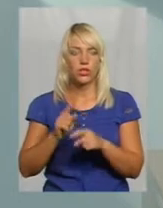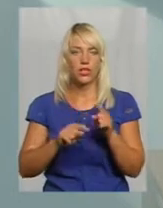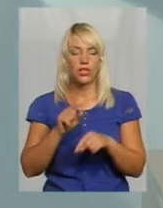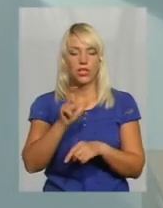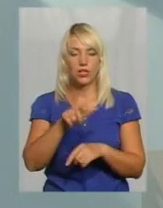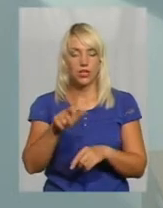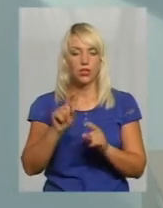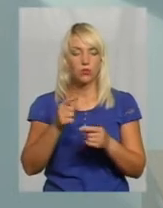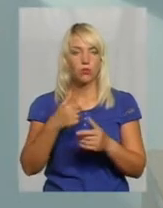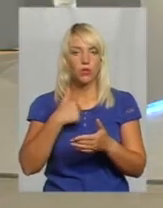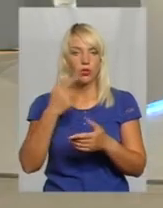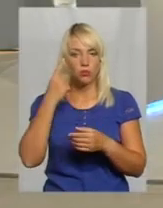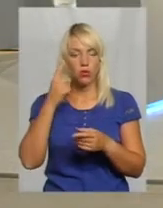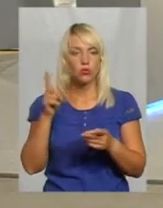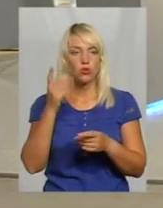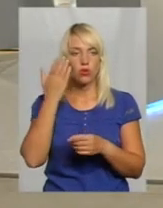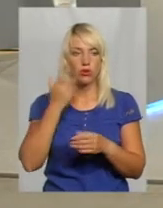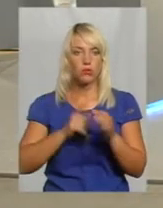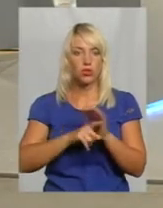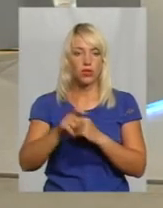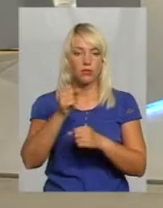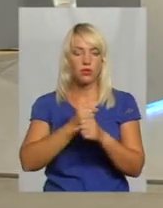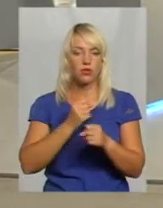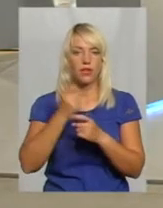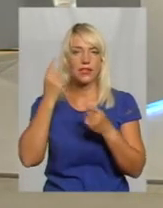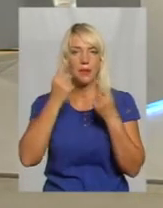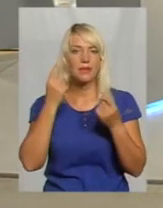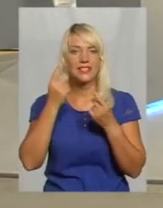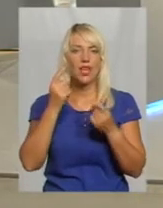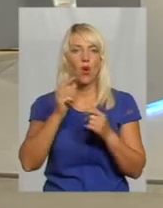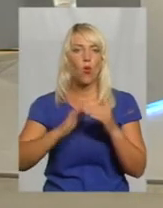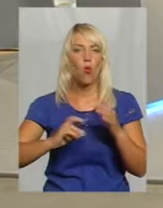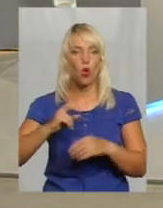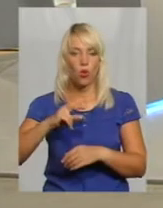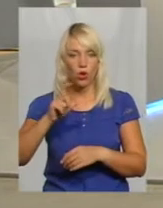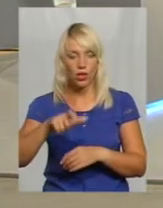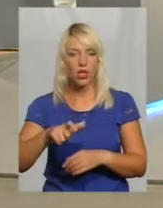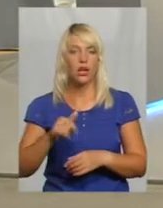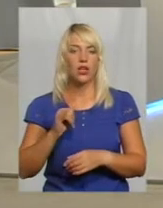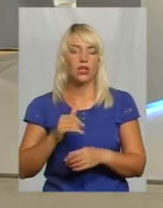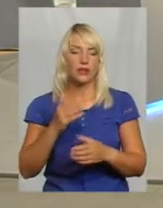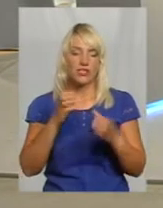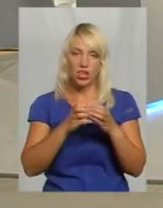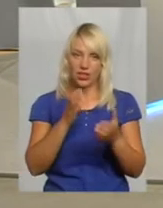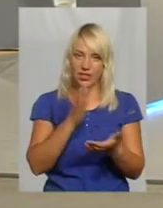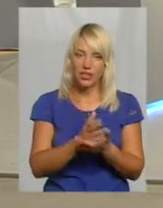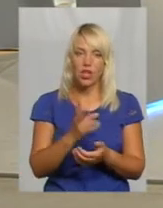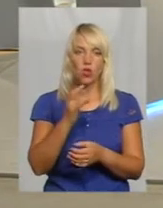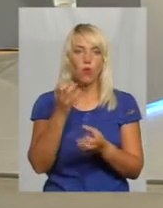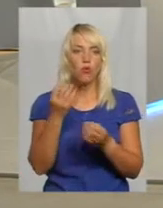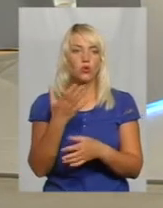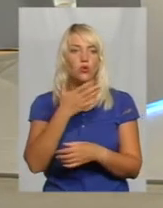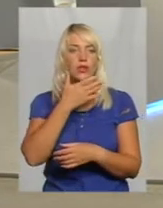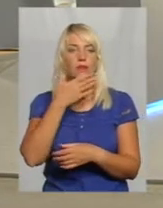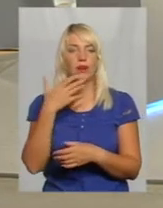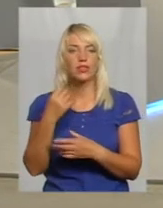те ми думаємо, що тоді, коли почне працювати психолог, в штаті в них вже є психолог, просто немає як